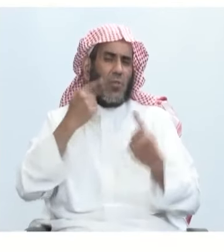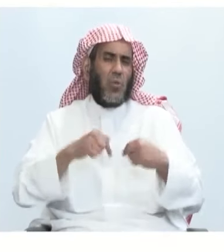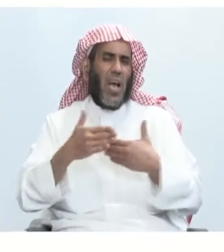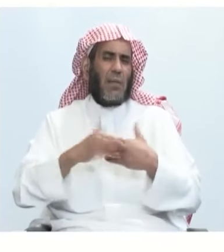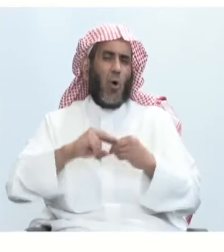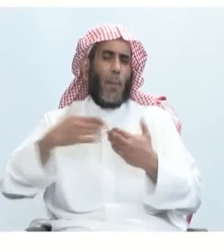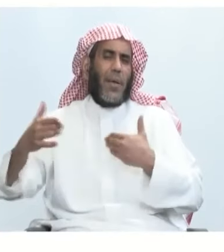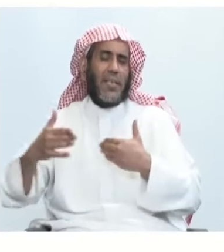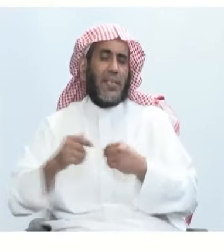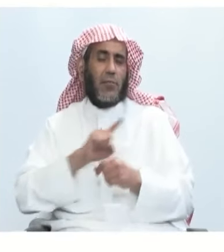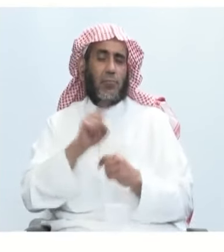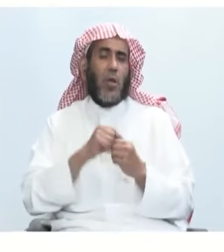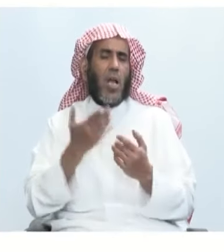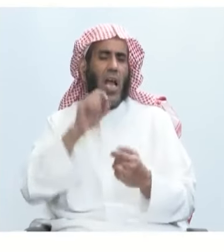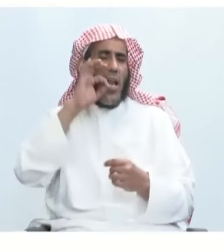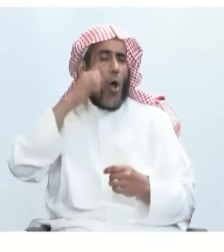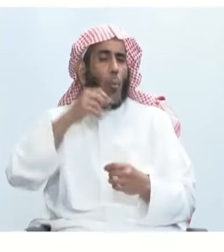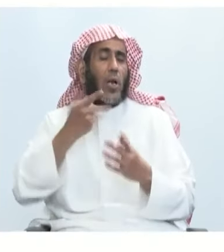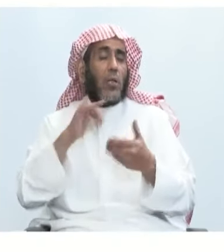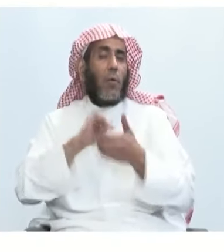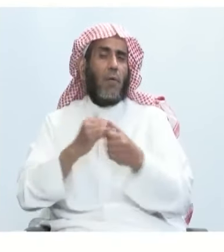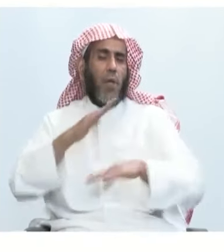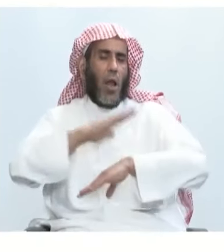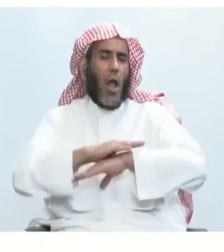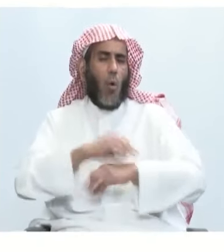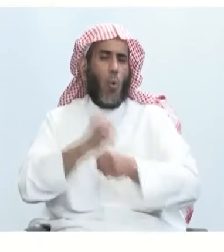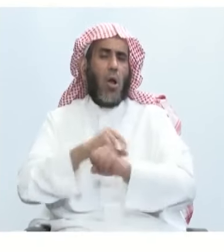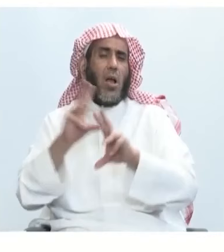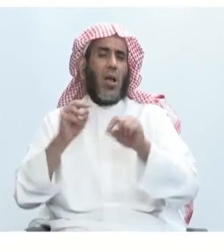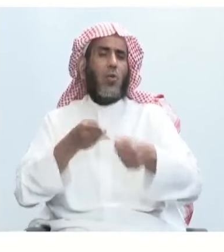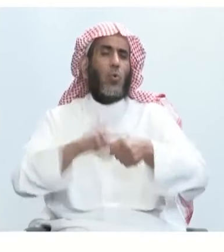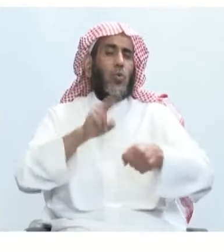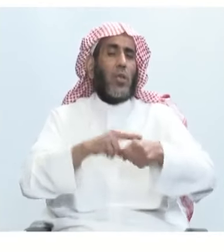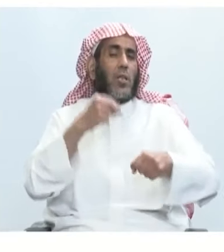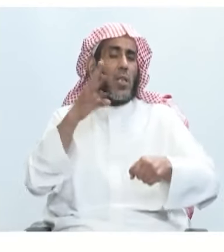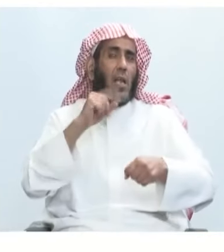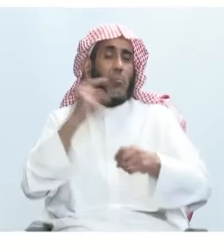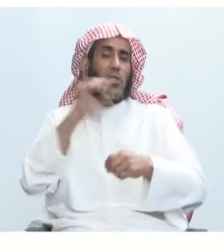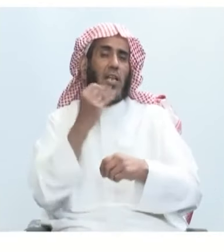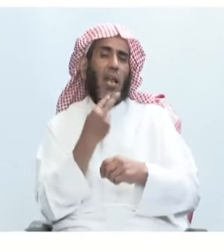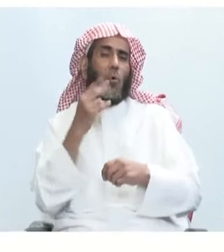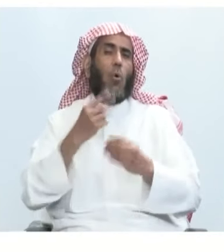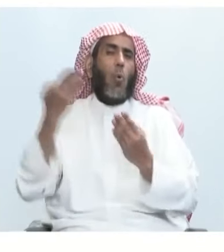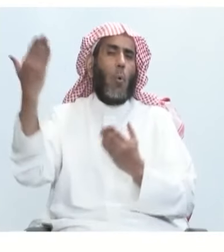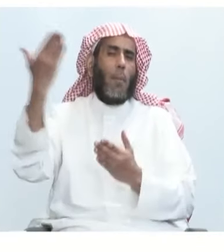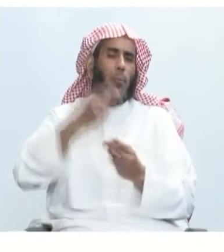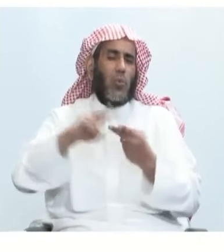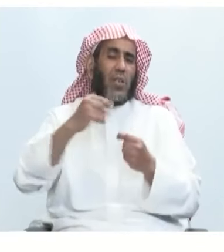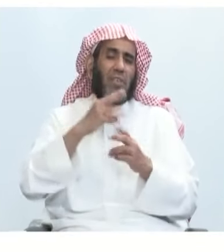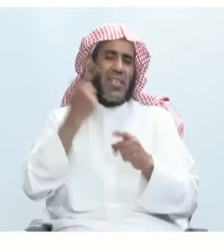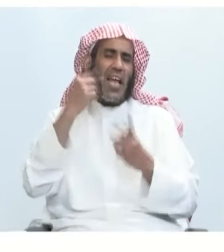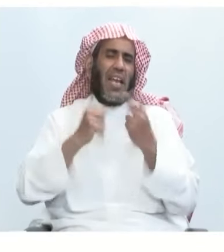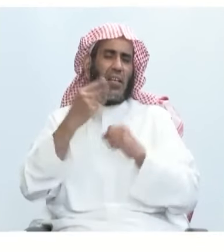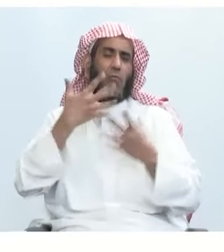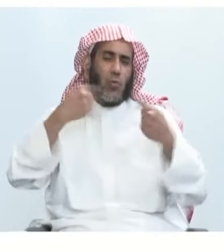قريب ولا بعيد لم تعرفه كان عمر باخلاقه واعماله كانه التكرار الثالث لكلمه الهيه واحده مرسله في التاريخ صارخه